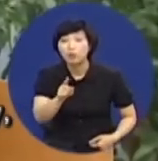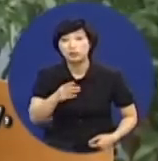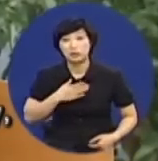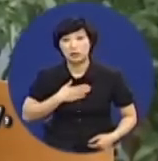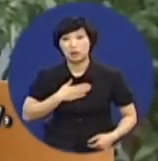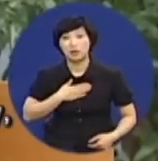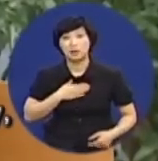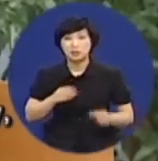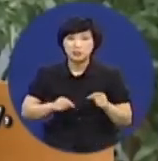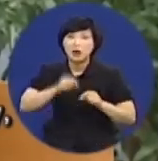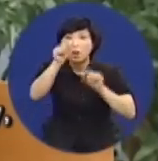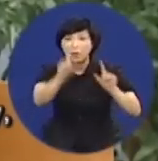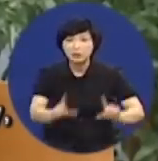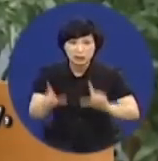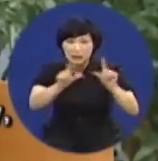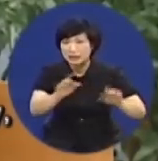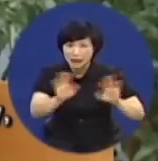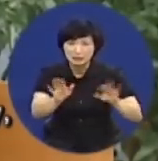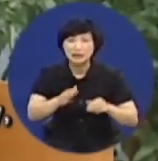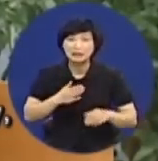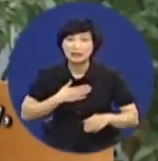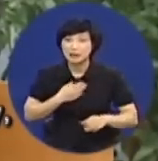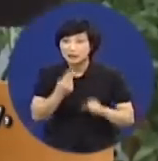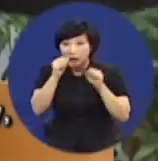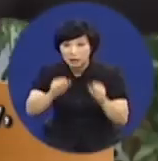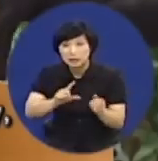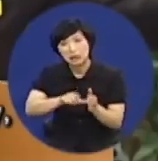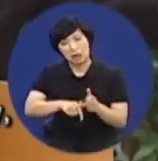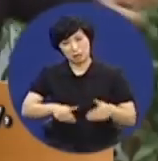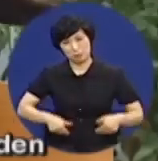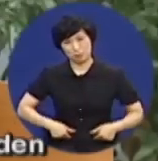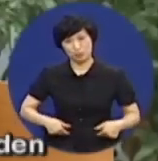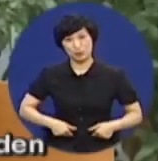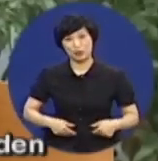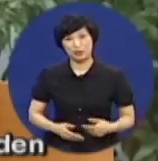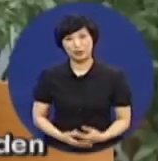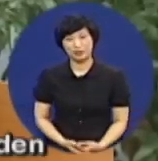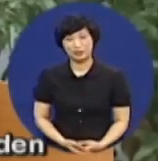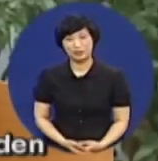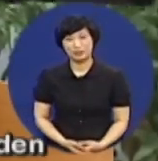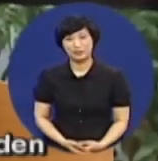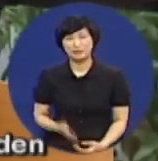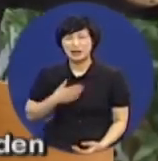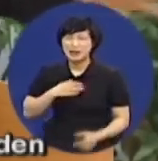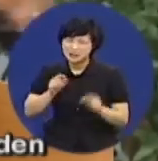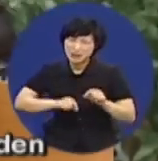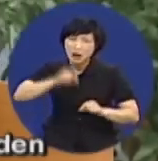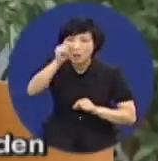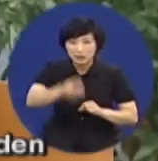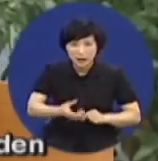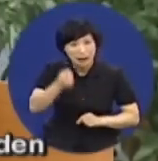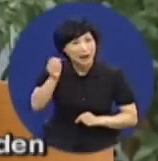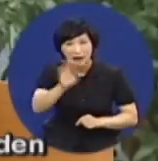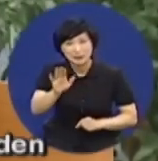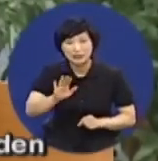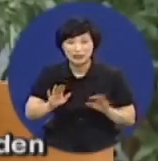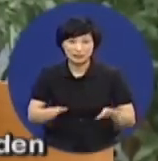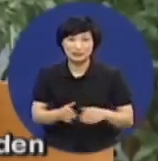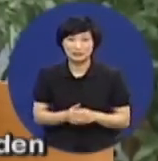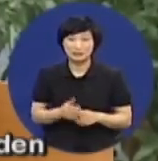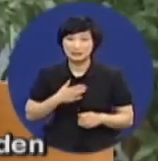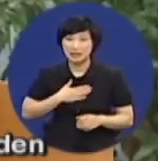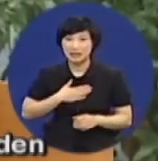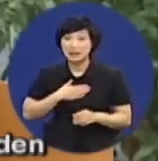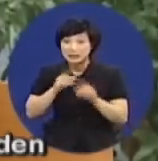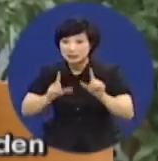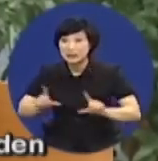のようなものによって生きるということではなく、生きるために必要なものに尽きないということを知ってほしいの